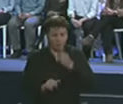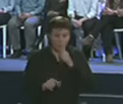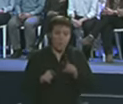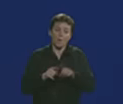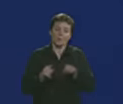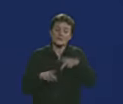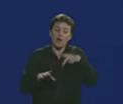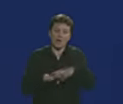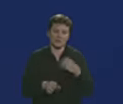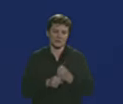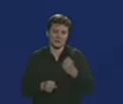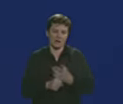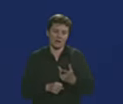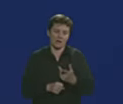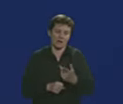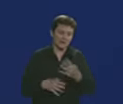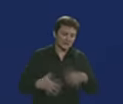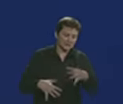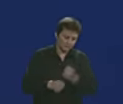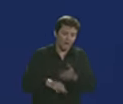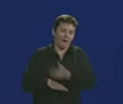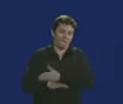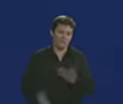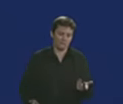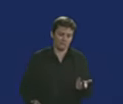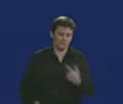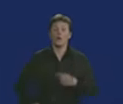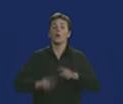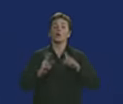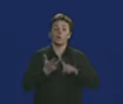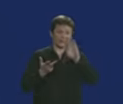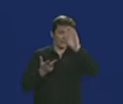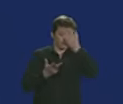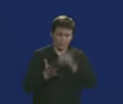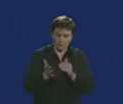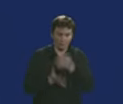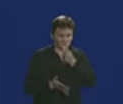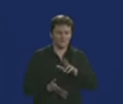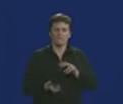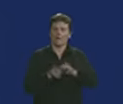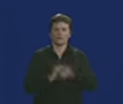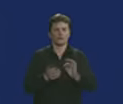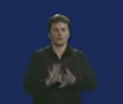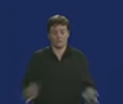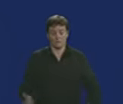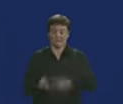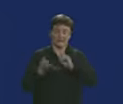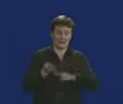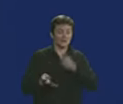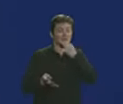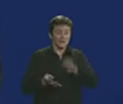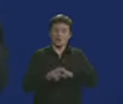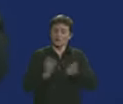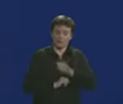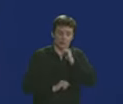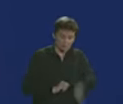si vous avez commencé à travailler avant 19 ans. Au troisième, il dit qu'il changera tout. Au quatrième, qu'il ne changera rien. Et